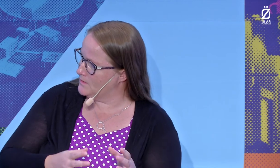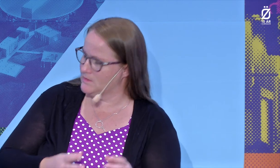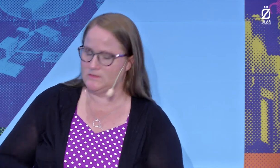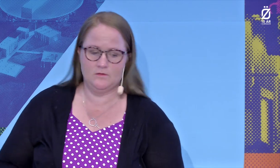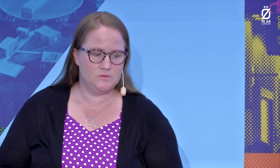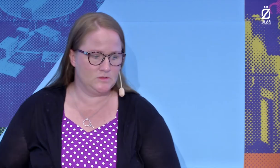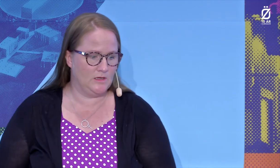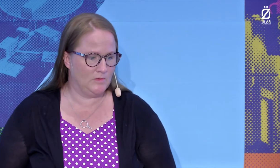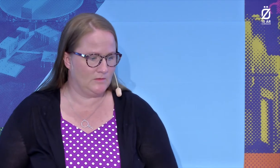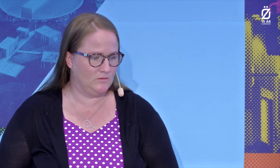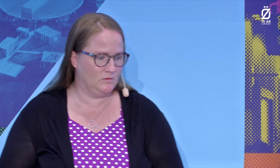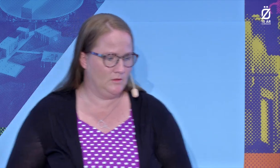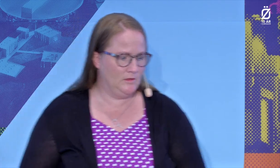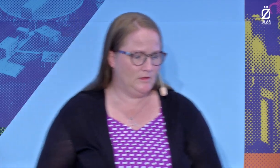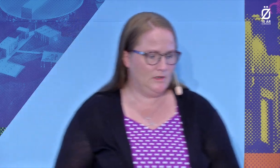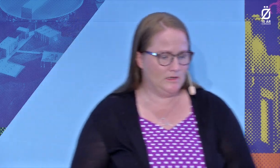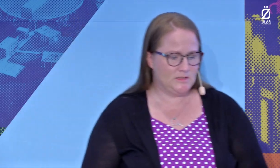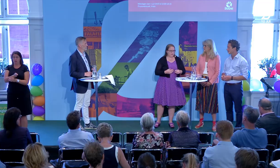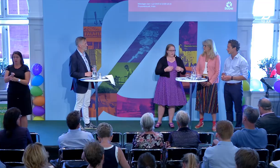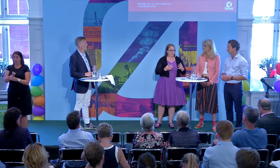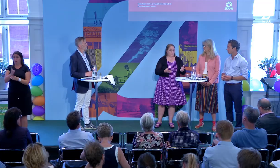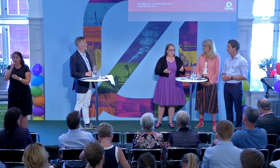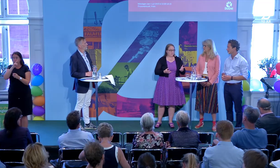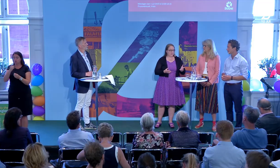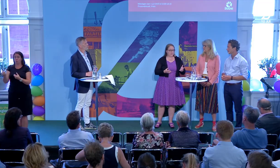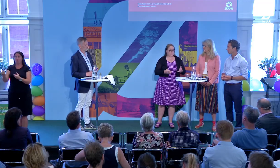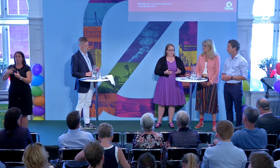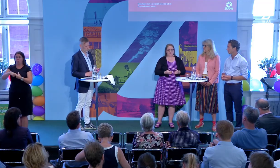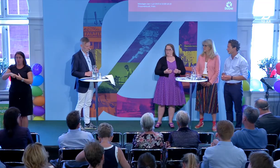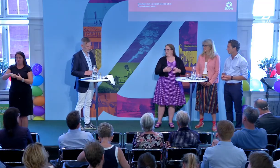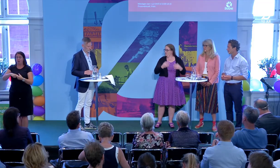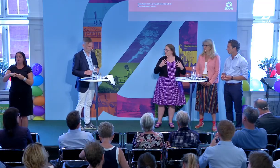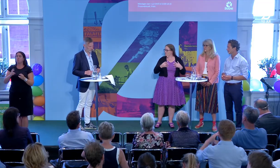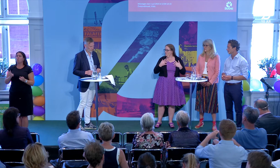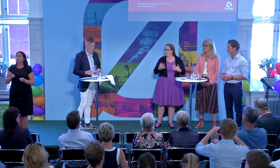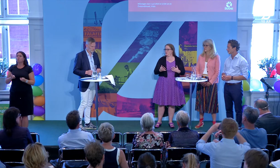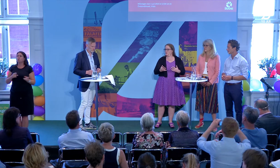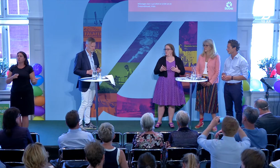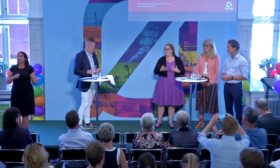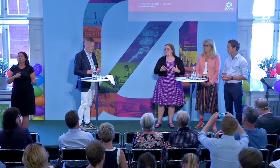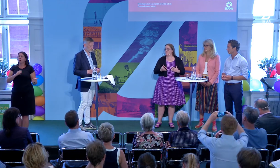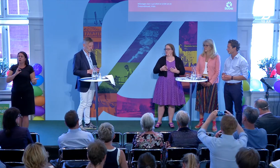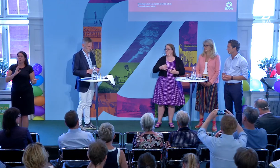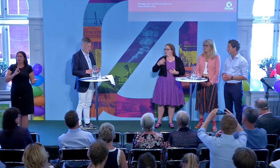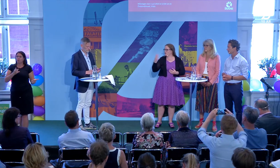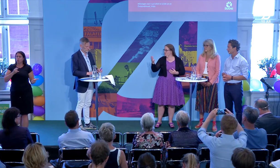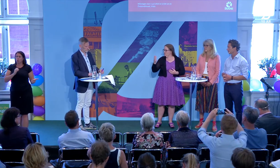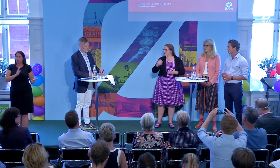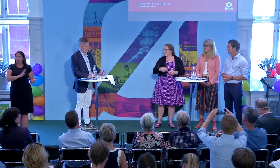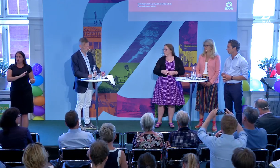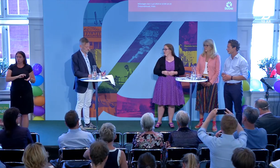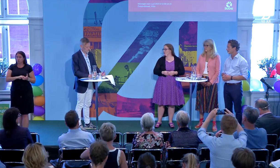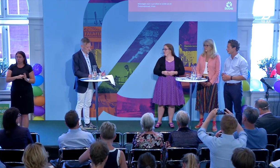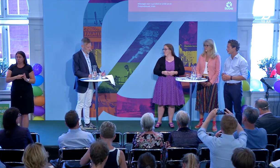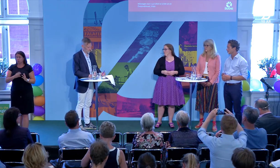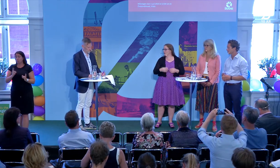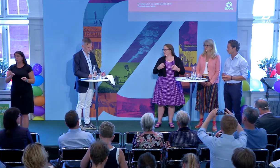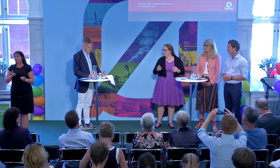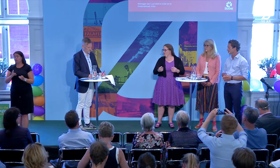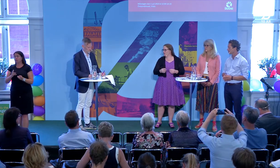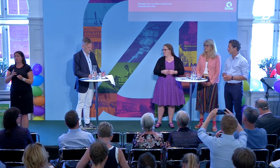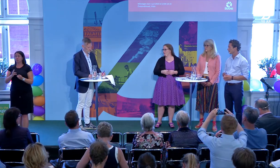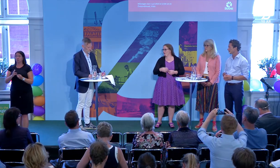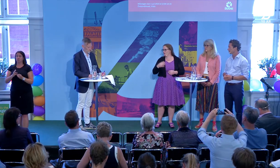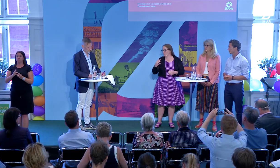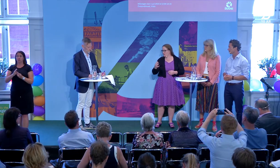ihop mig i resten av systemet. Alltså, dels handlar det om den här utvecklingen som Matthew pratade om. Alltså demografiska utvecklingen. Vi blir